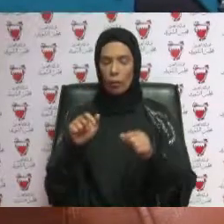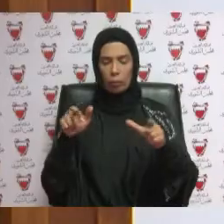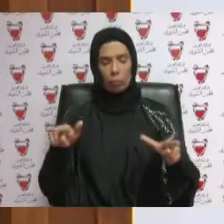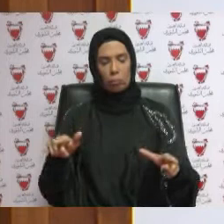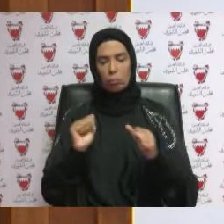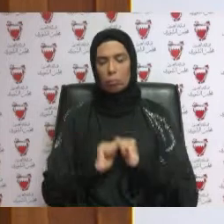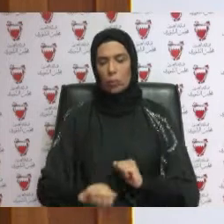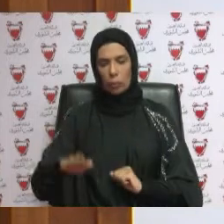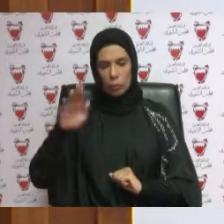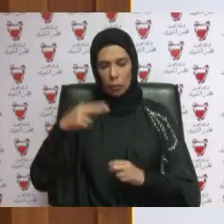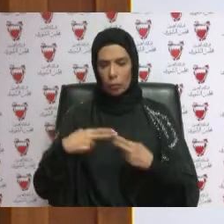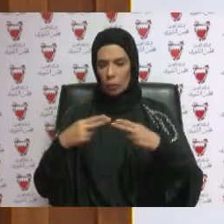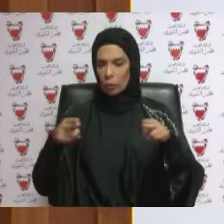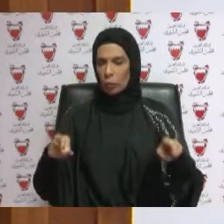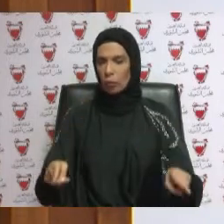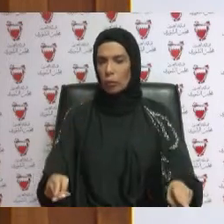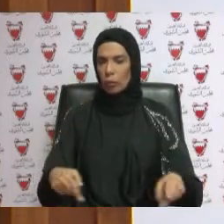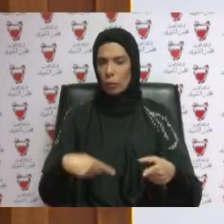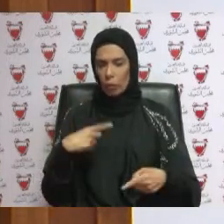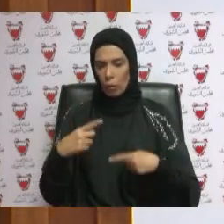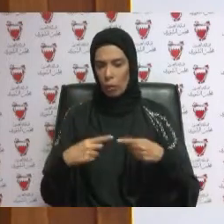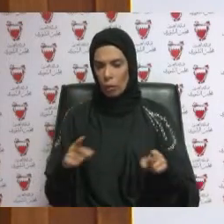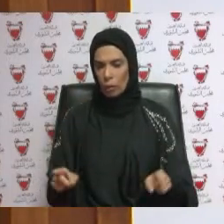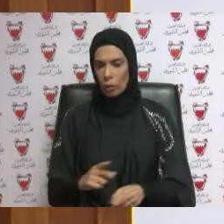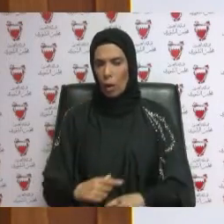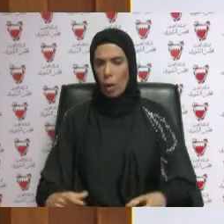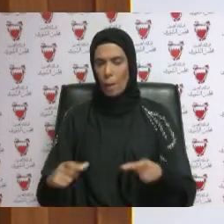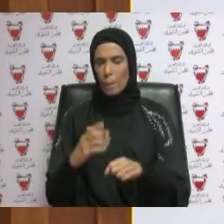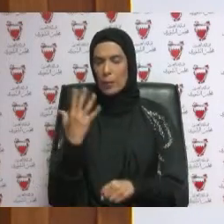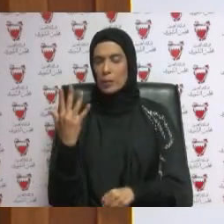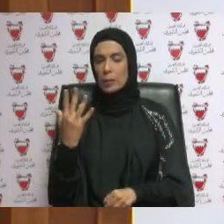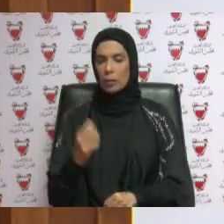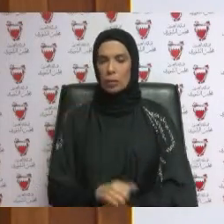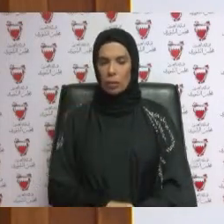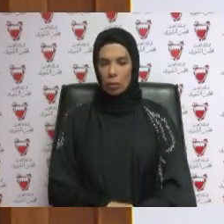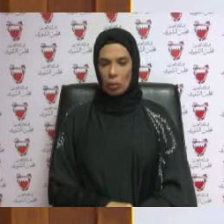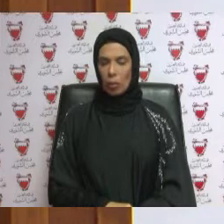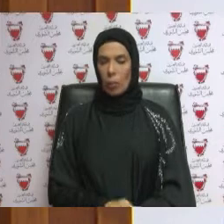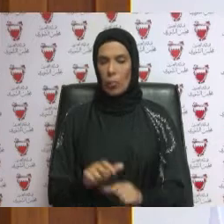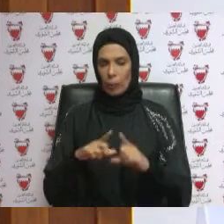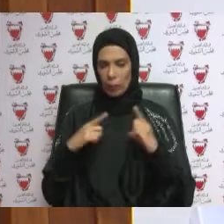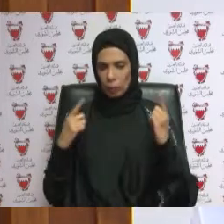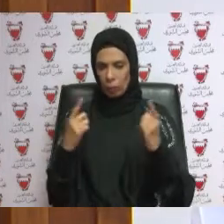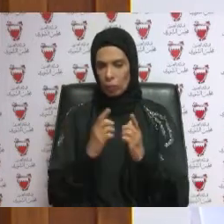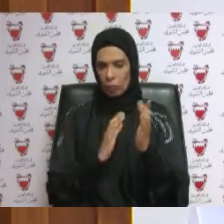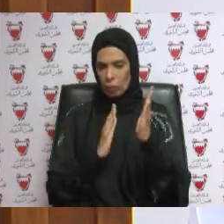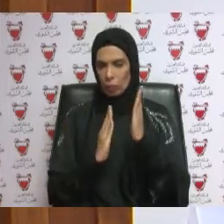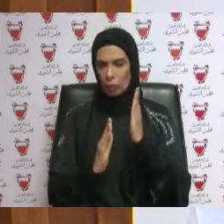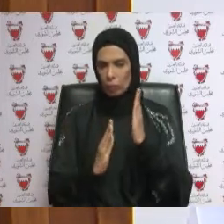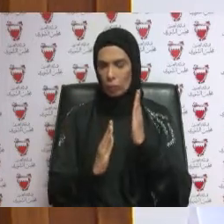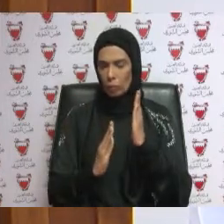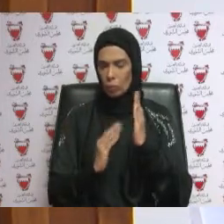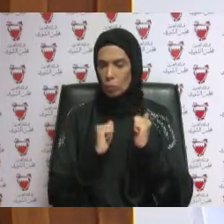السامي بمناسبة افتتاح دور الانعقاد العادي الثاني من الفصل التشريعي الخامس. اطلعت اللجنة على ملف صحفي تناول أبرز ما